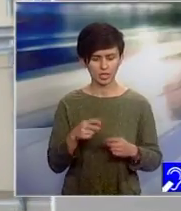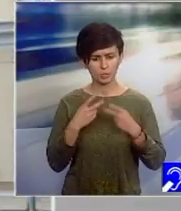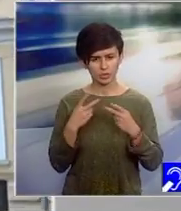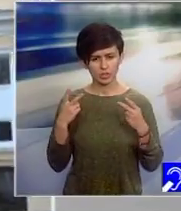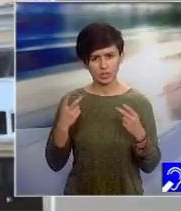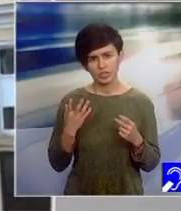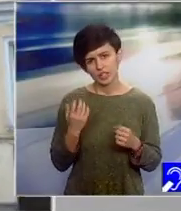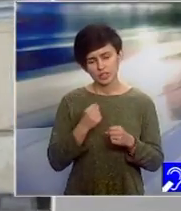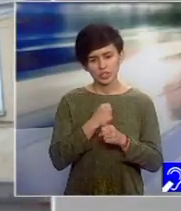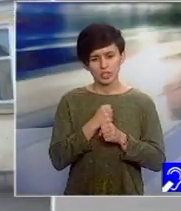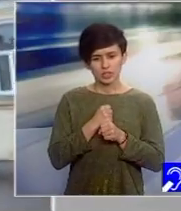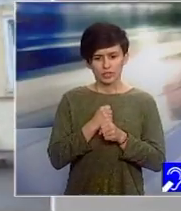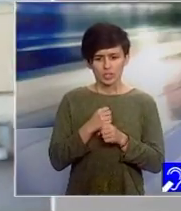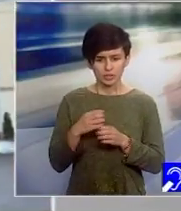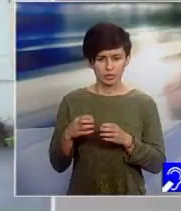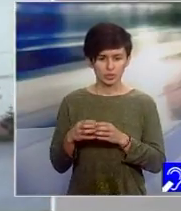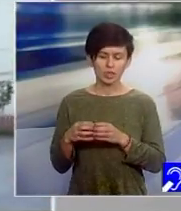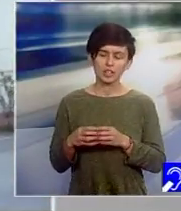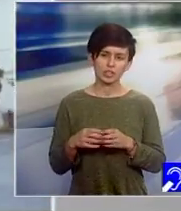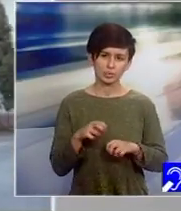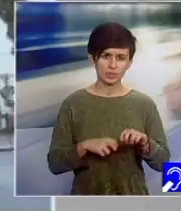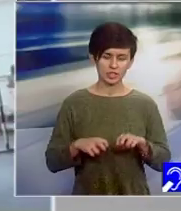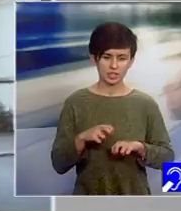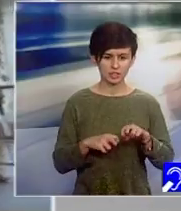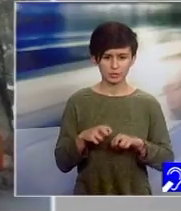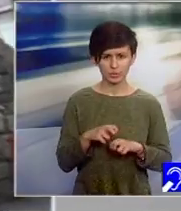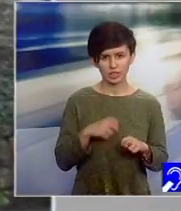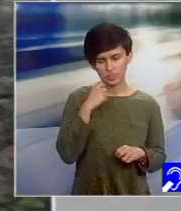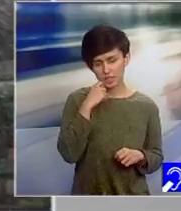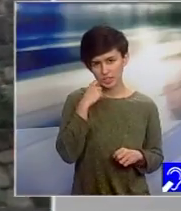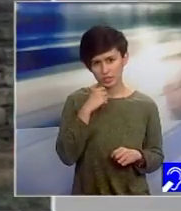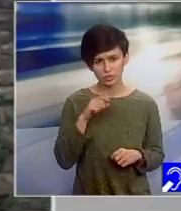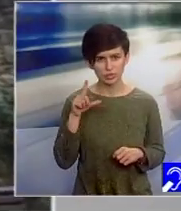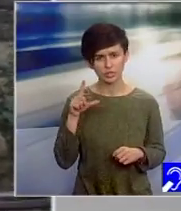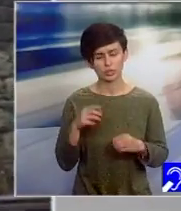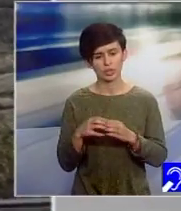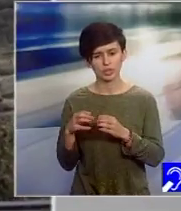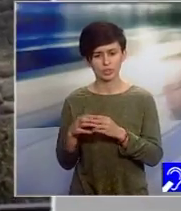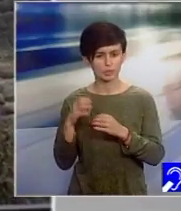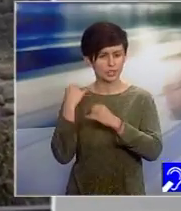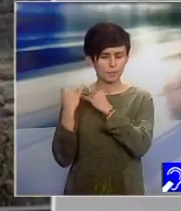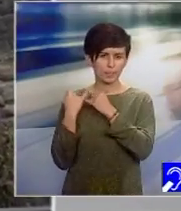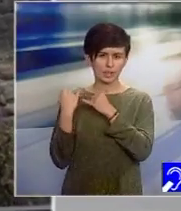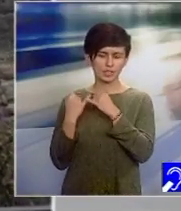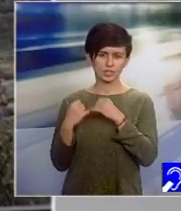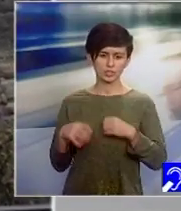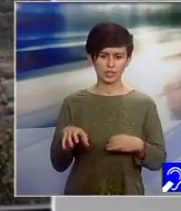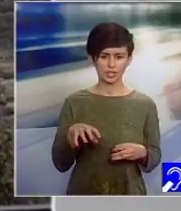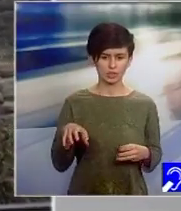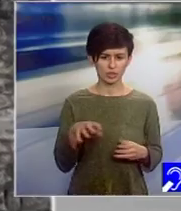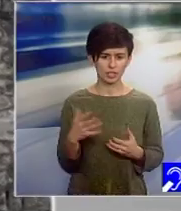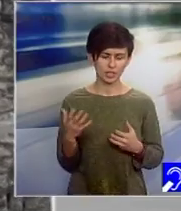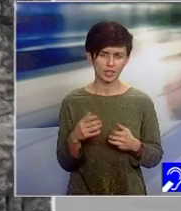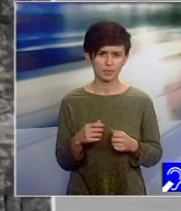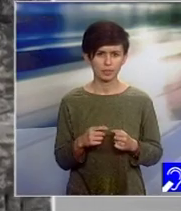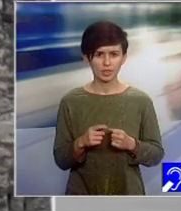ceea ce facem cu grupul de exploratorii Clujului, cercetașii Clujului, două grupuri de istorie locală care le facem, orele le facem